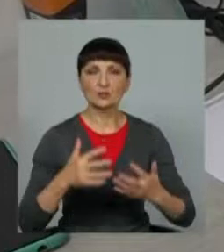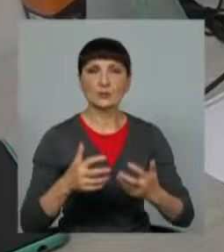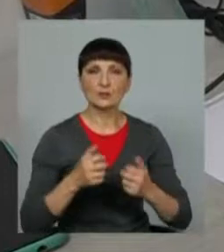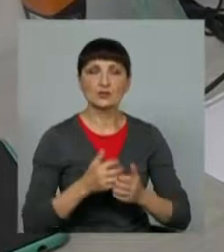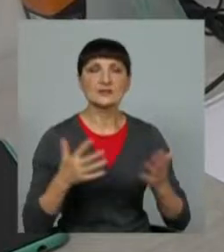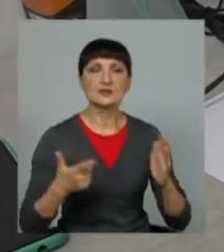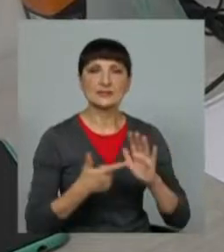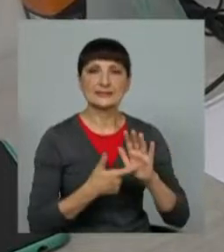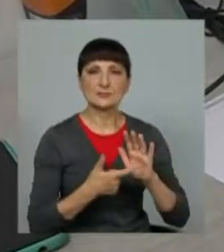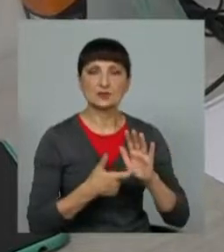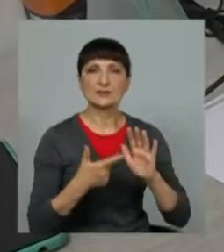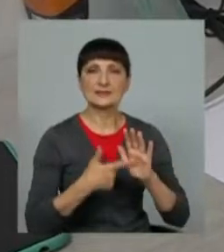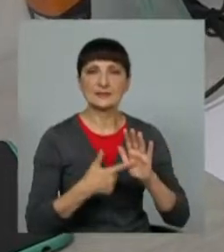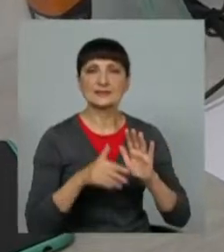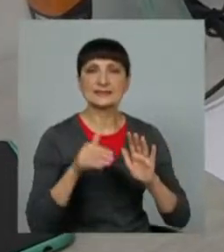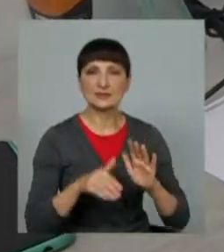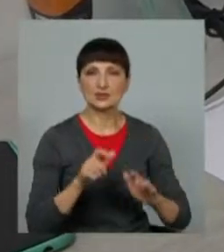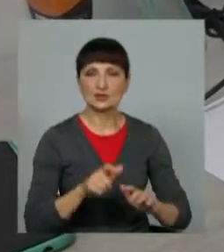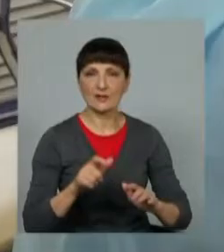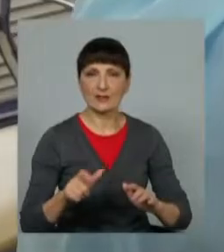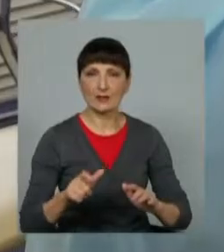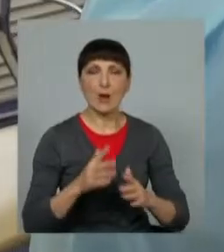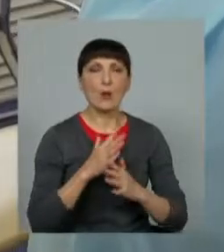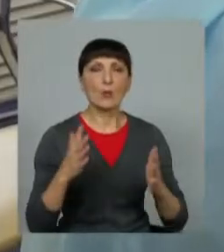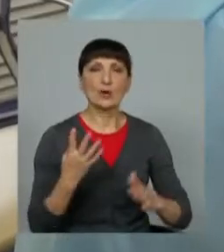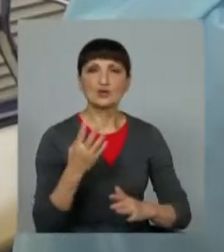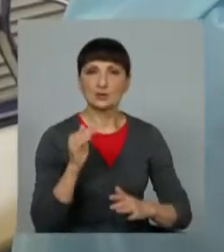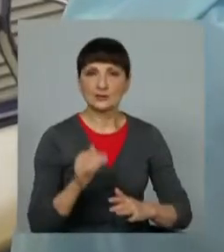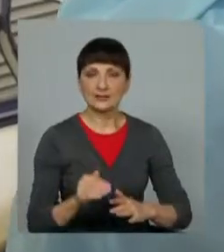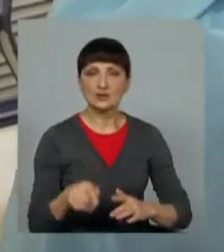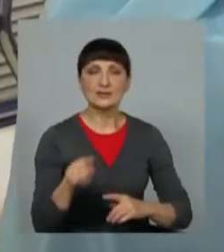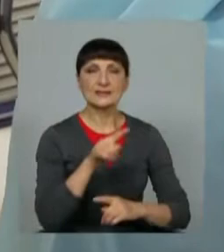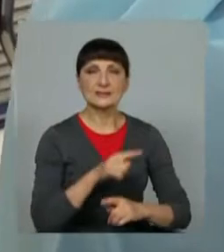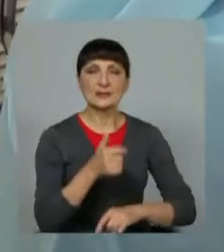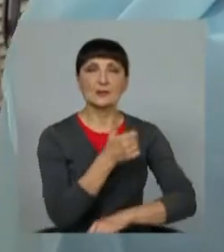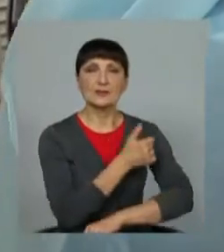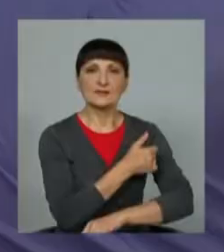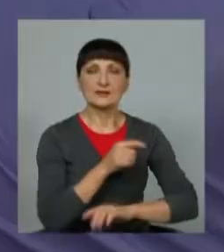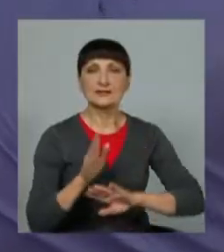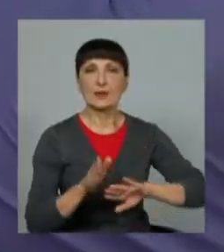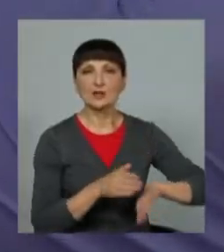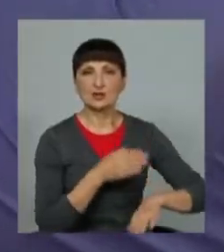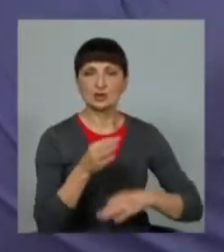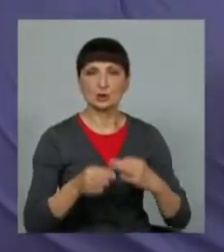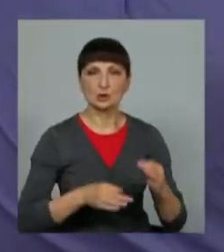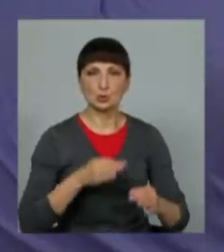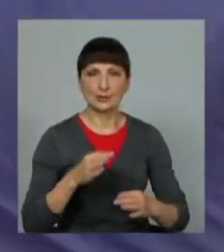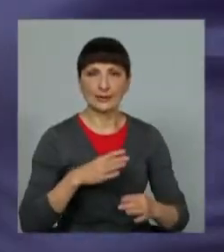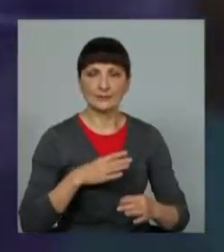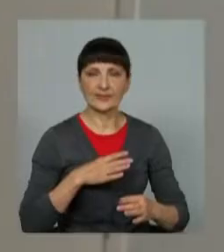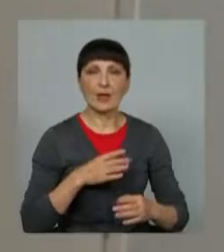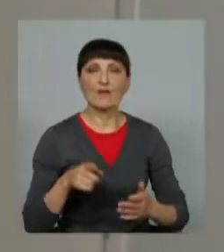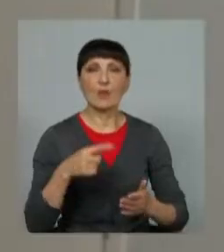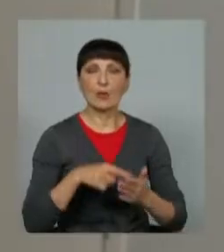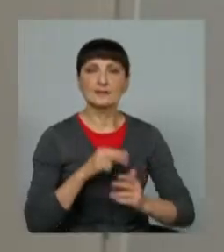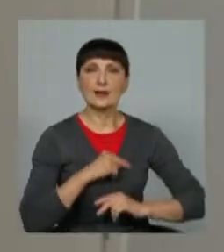получили свыше 770 тысяч алматинцев. Более 4 тысяч из них привились за прошедшие 24 часа. Напомним, в